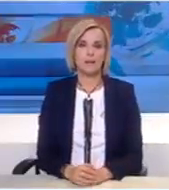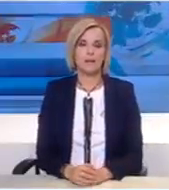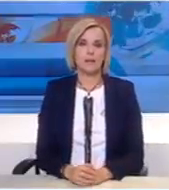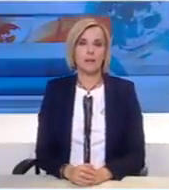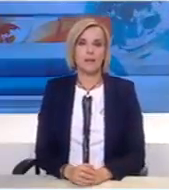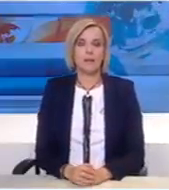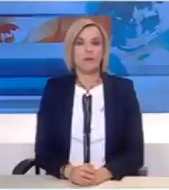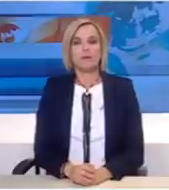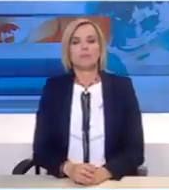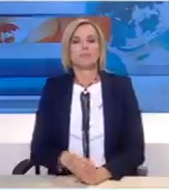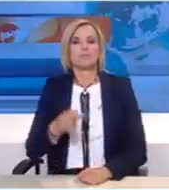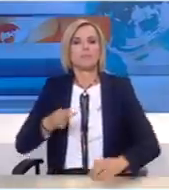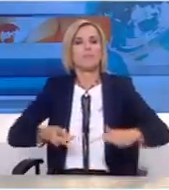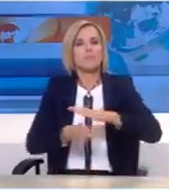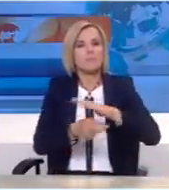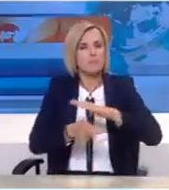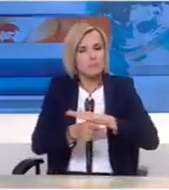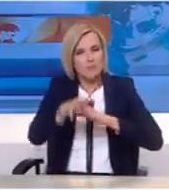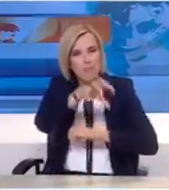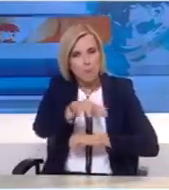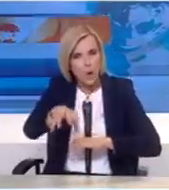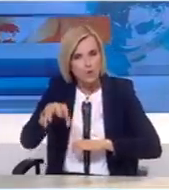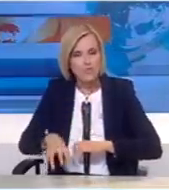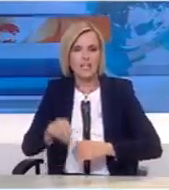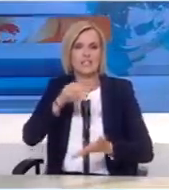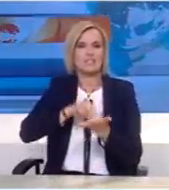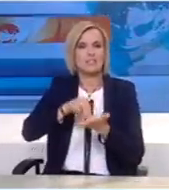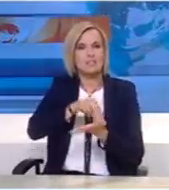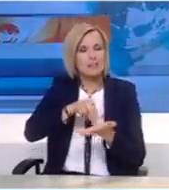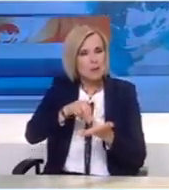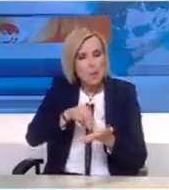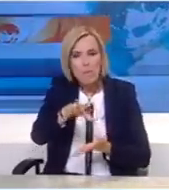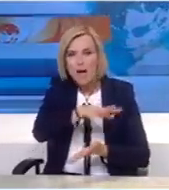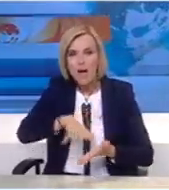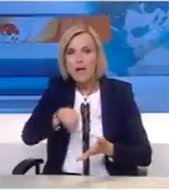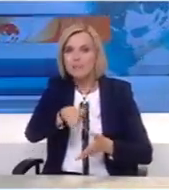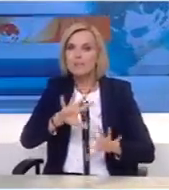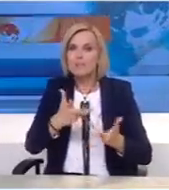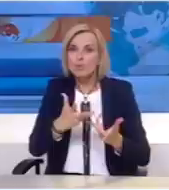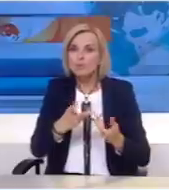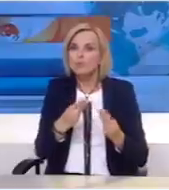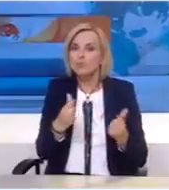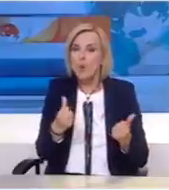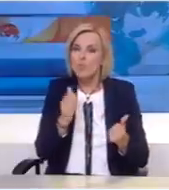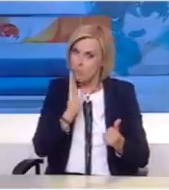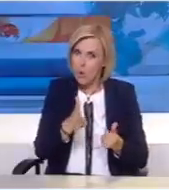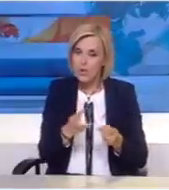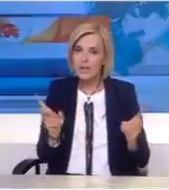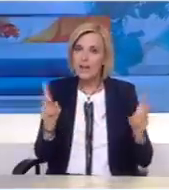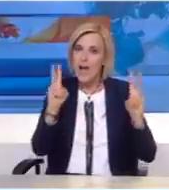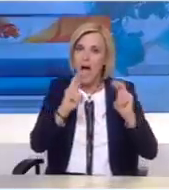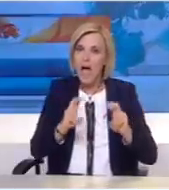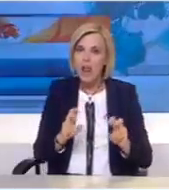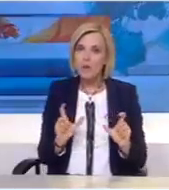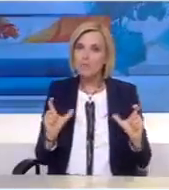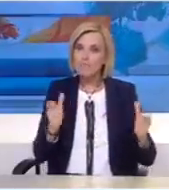κλειστούς πληθυσμούς και στις ευάλωτες ομάδες όπου μπορεί να γίνει υπερμετάδοση, όπως βλέπουμε τις τελευταίες μέρες? Με ποιο τρόπο γίνεται